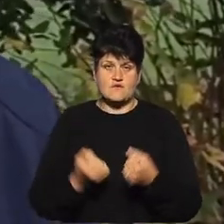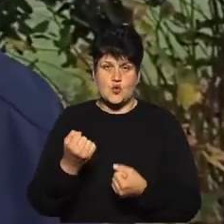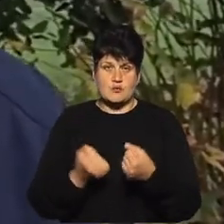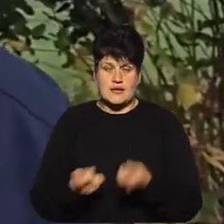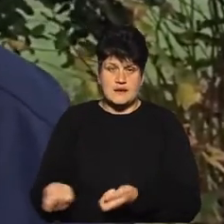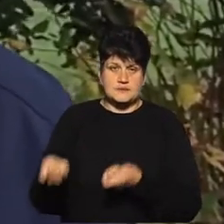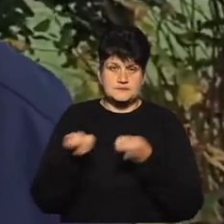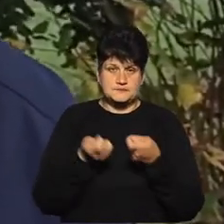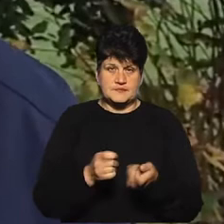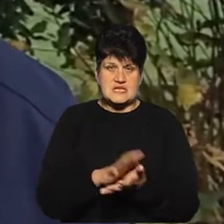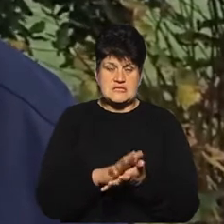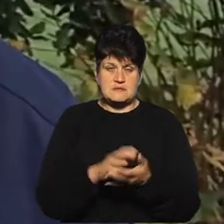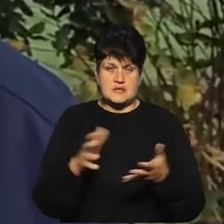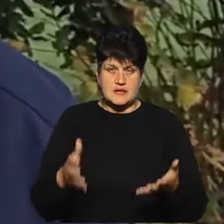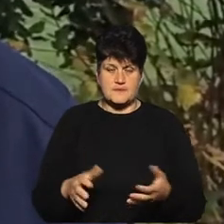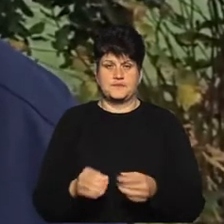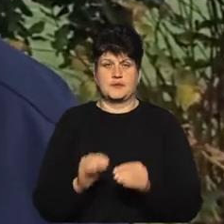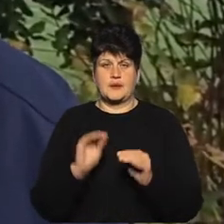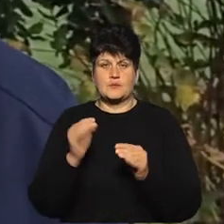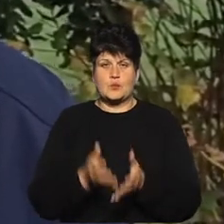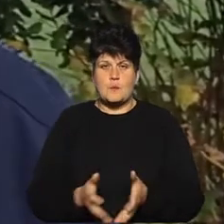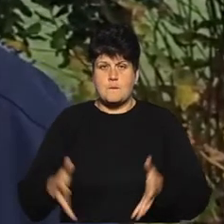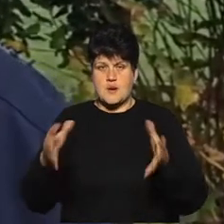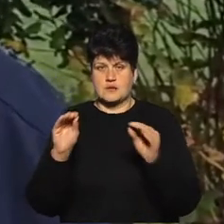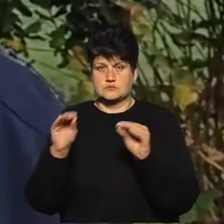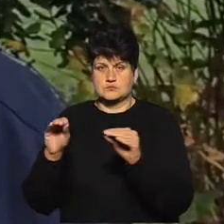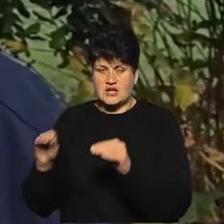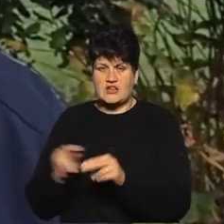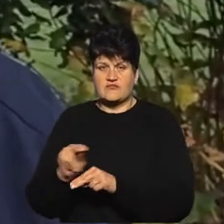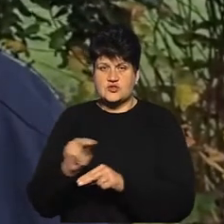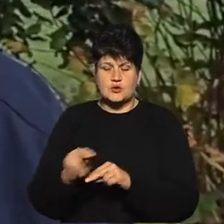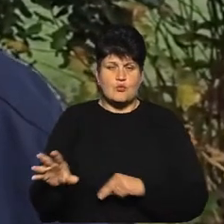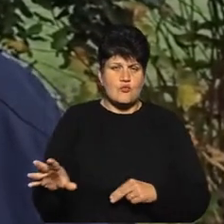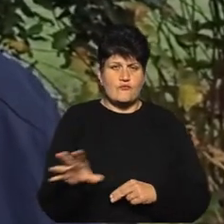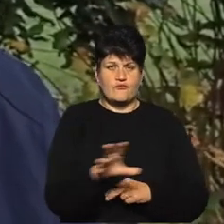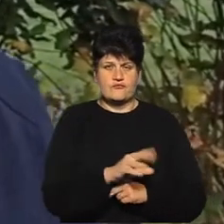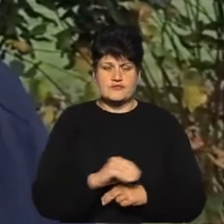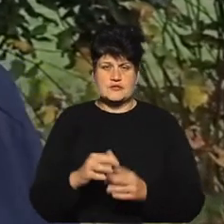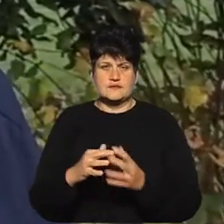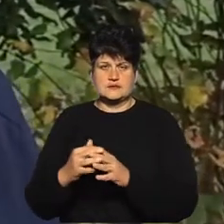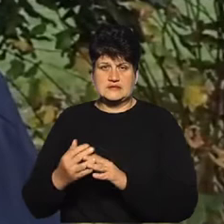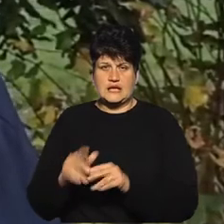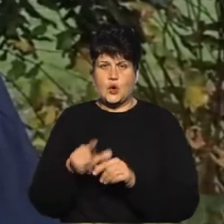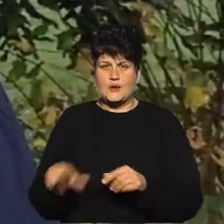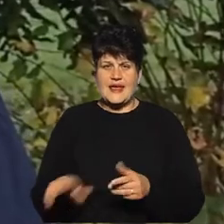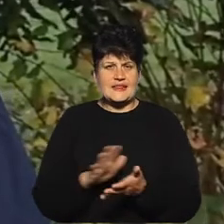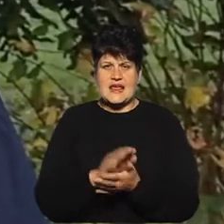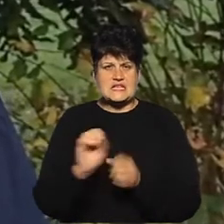твердих побутових відходів, встановлені відповідні баки і вчимо у всіх тих населених пунктах людей не смітити по